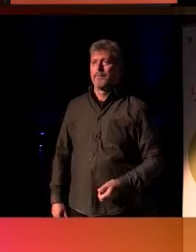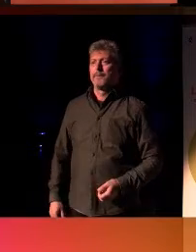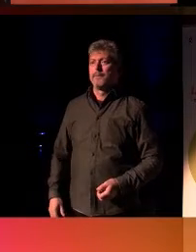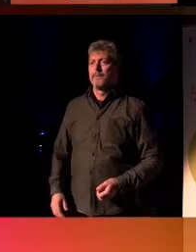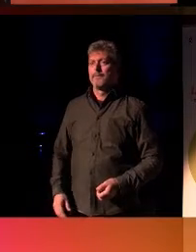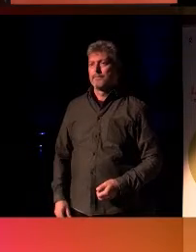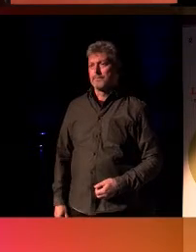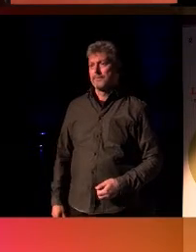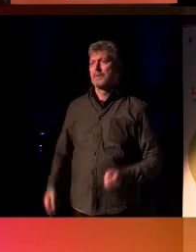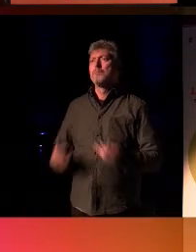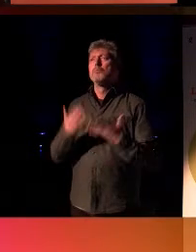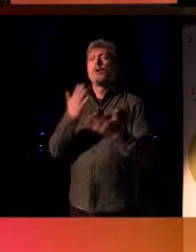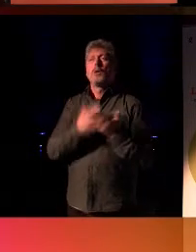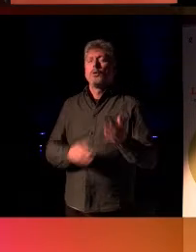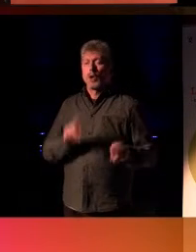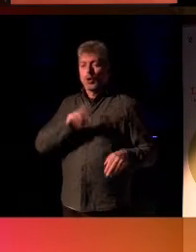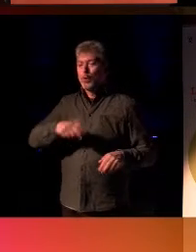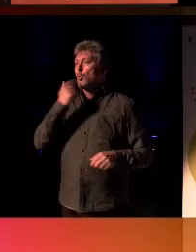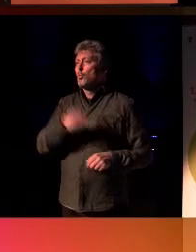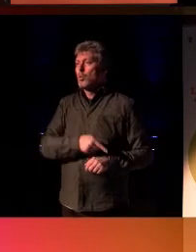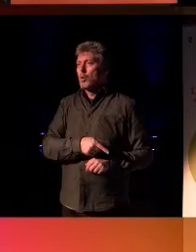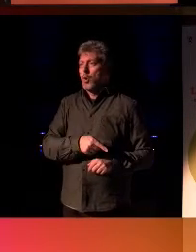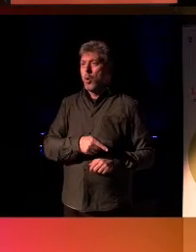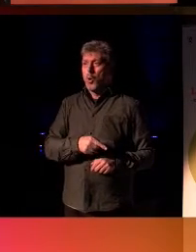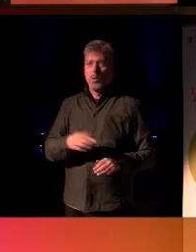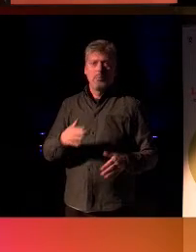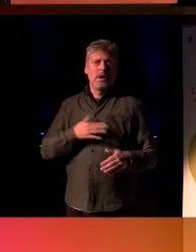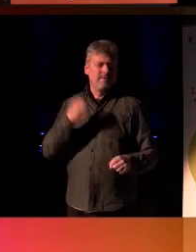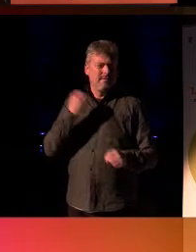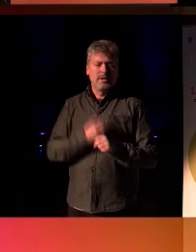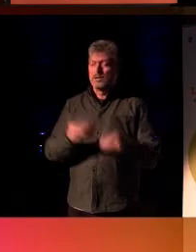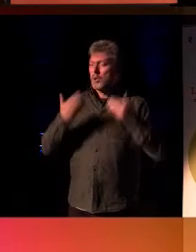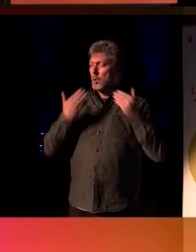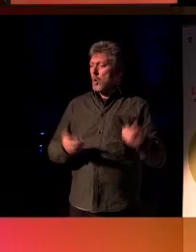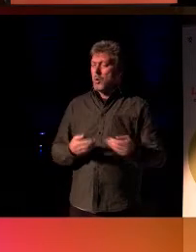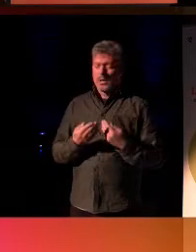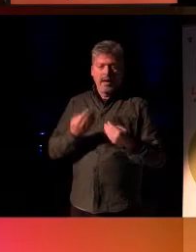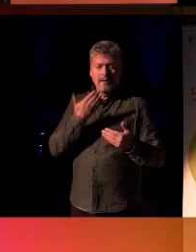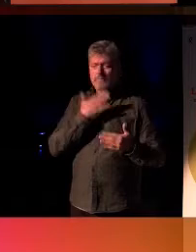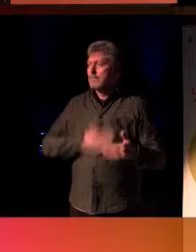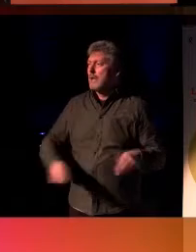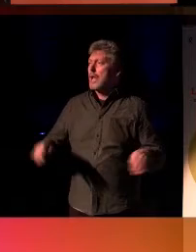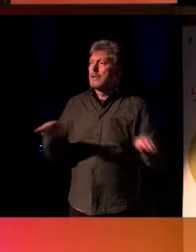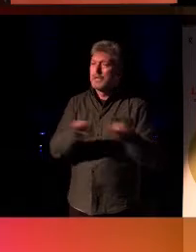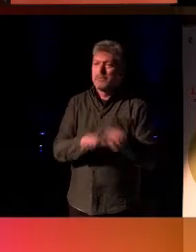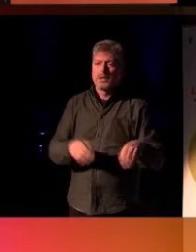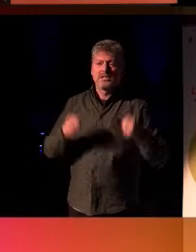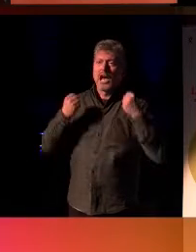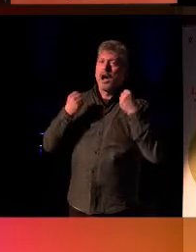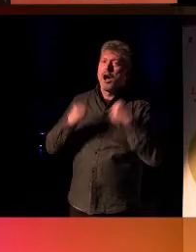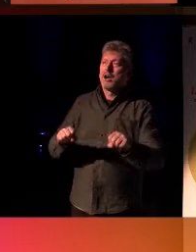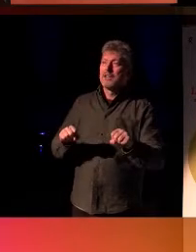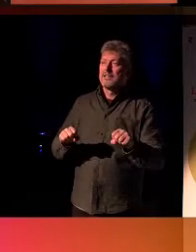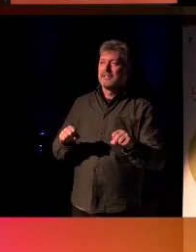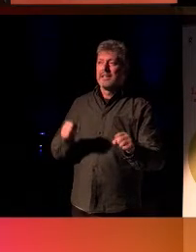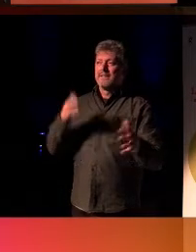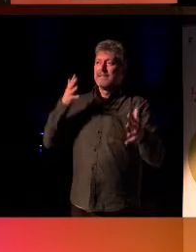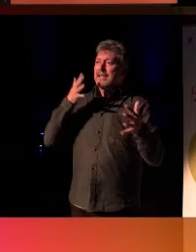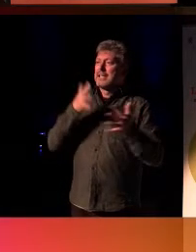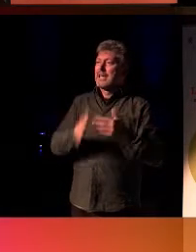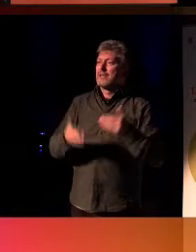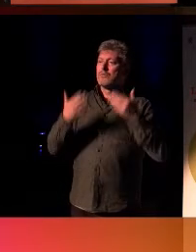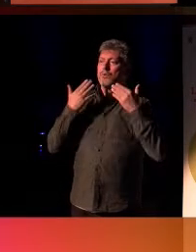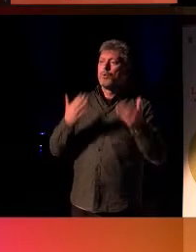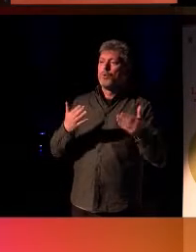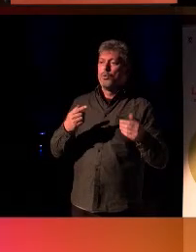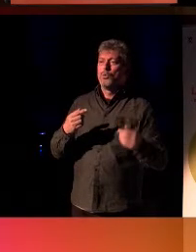ungdom aldri hatt det bedre enn nå. Dagens unge, de er veltilpassede, de er aktive, de har gjennomgående god